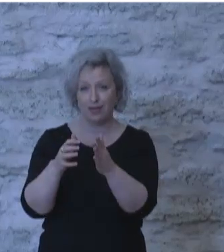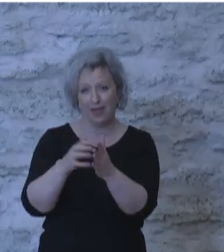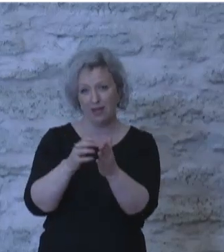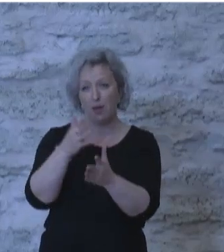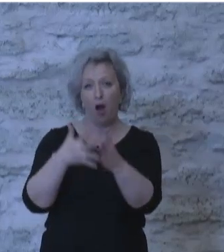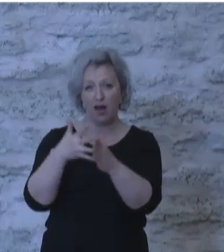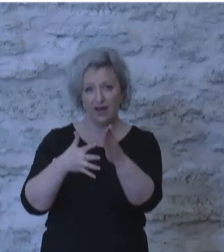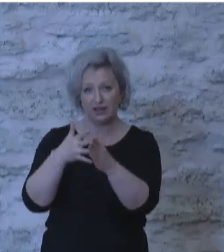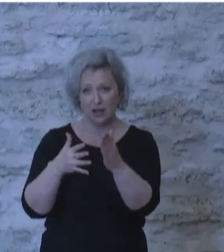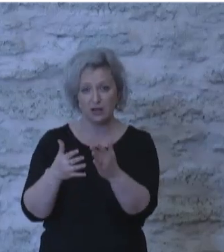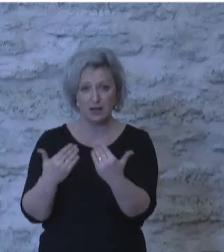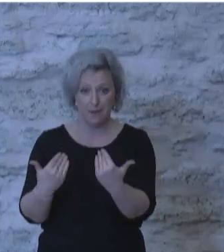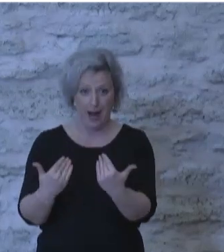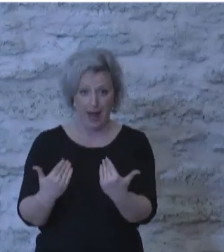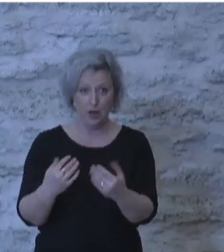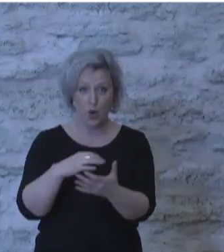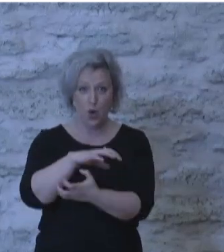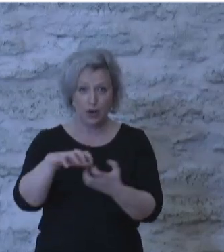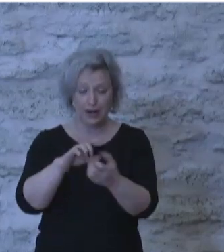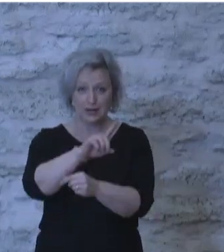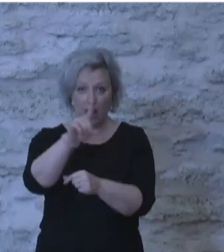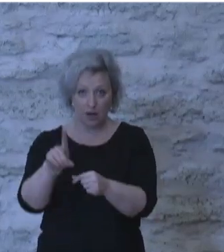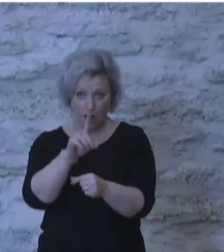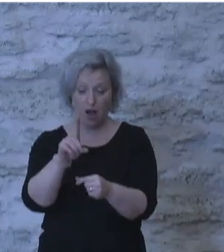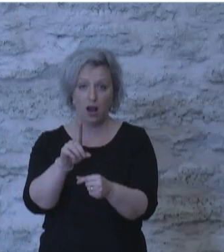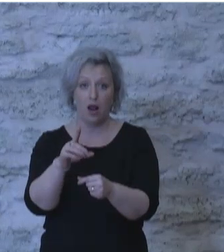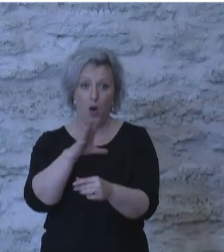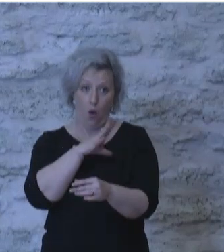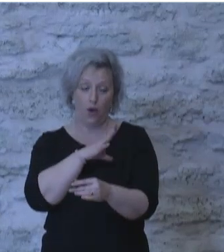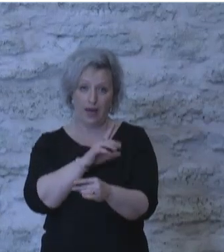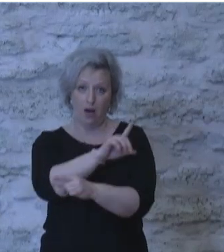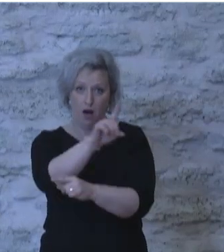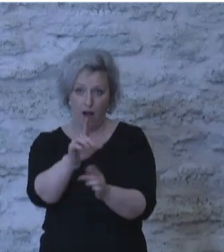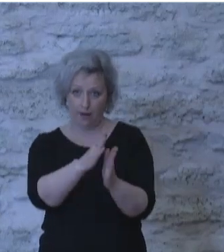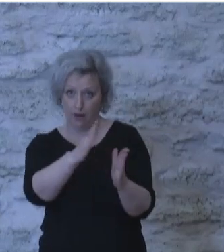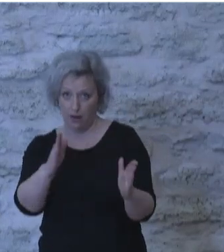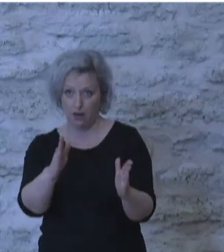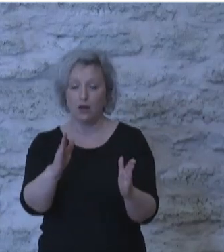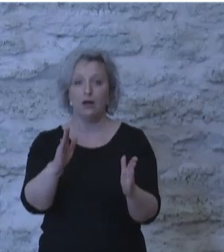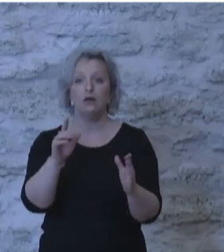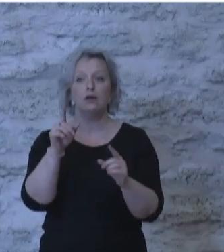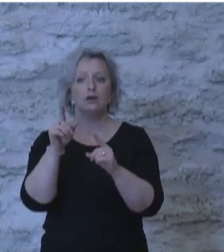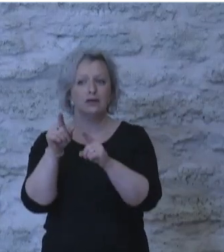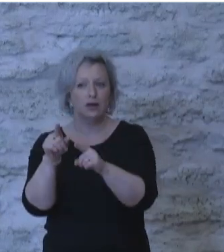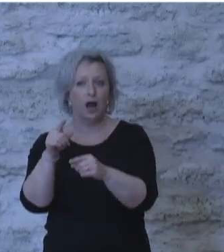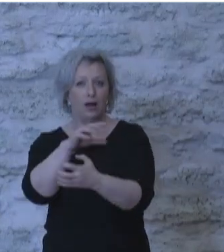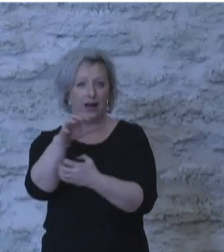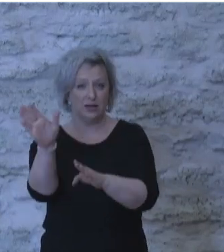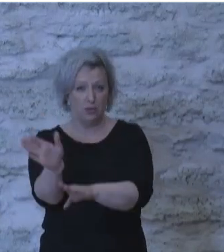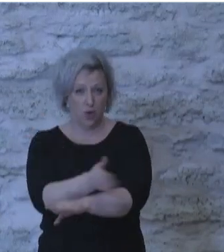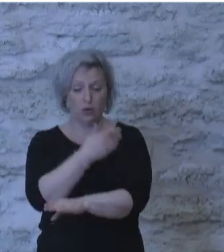praegu kriisi ajal abipolitseinikuna oldud aeg. Kas see taastub, kas nendel samadel